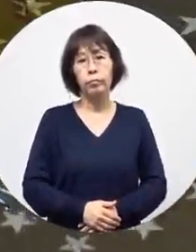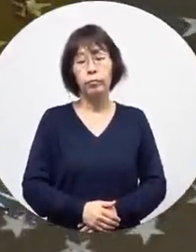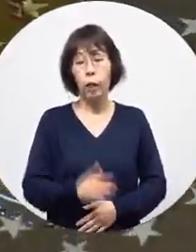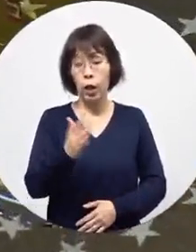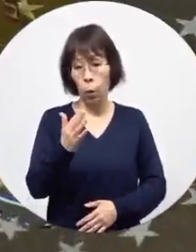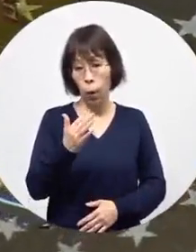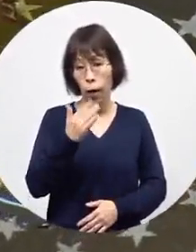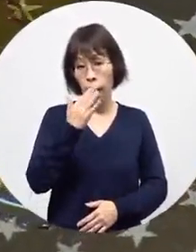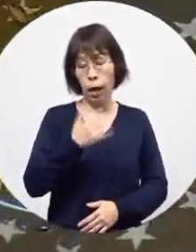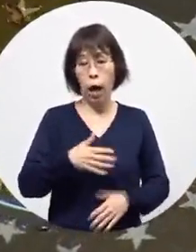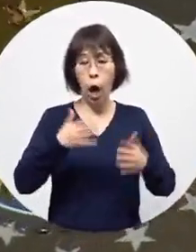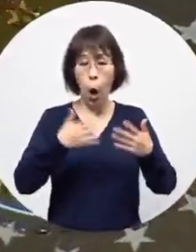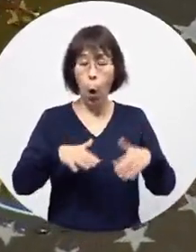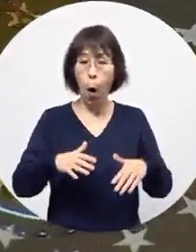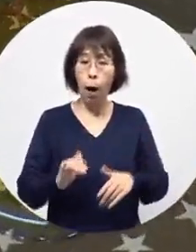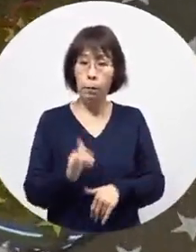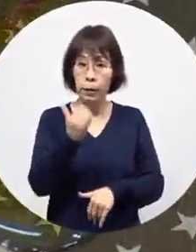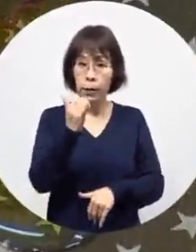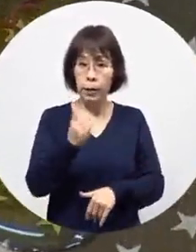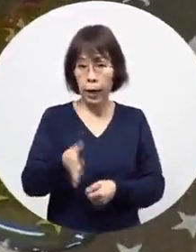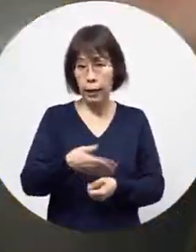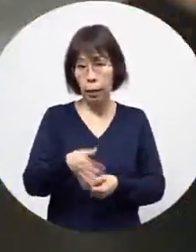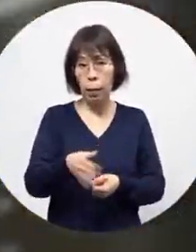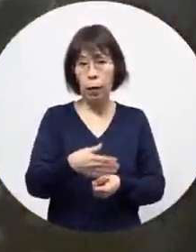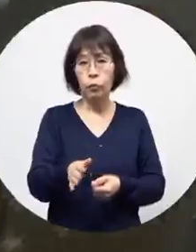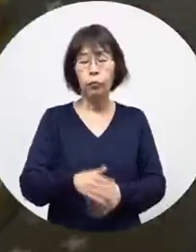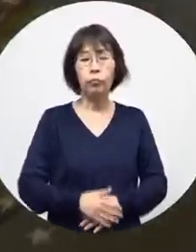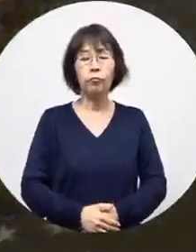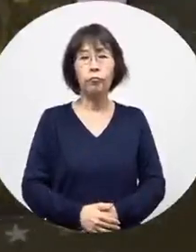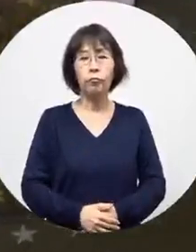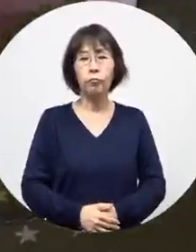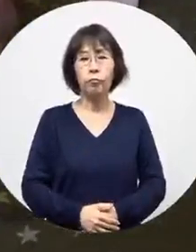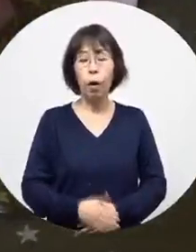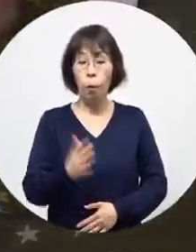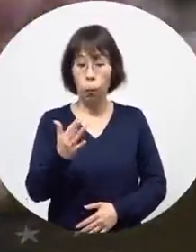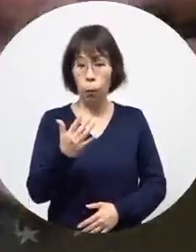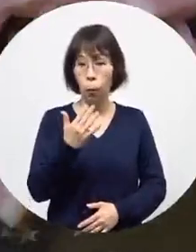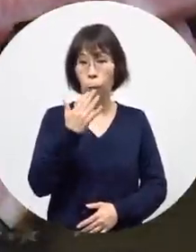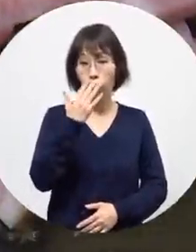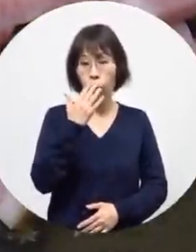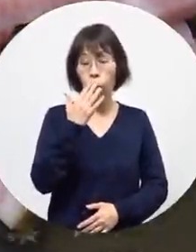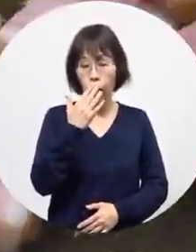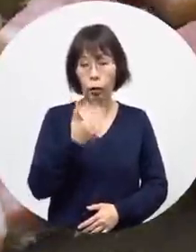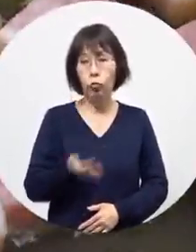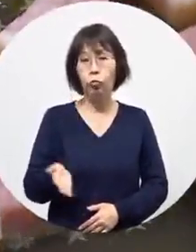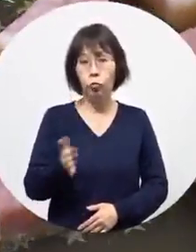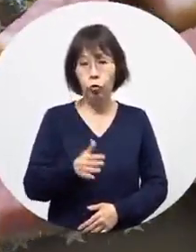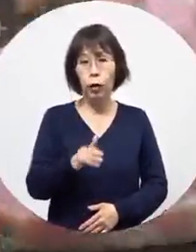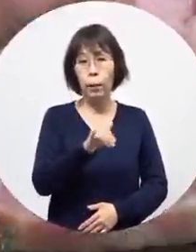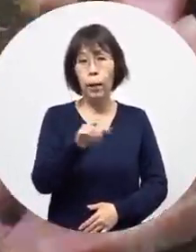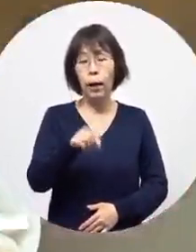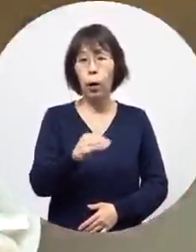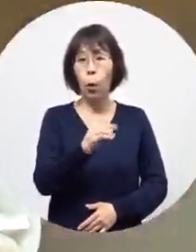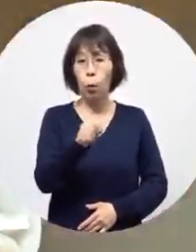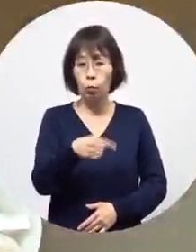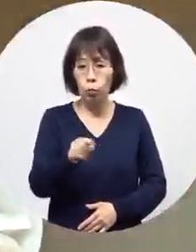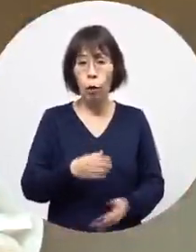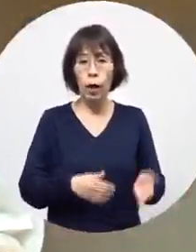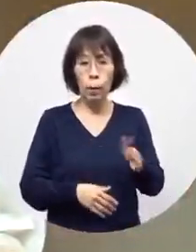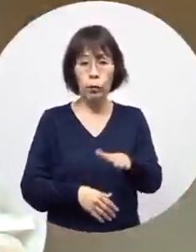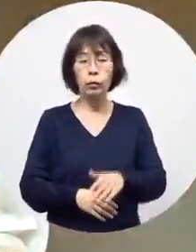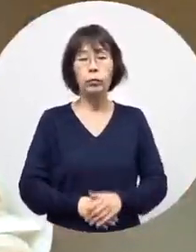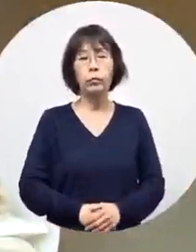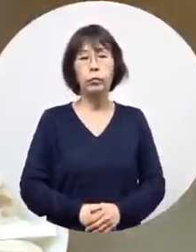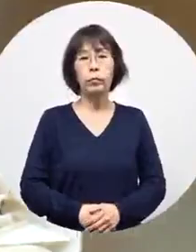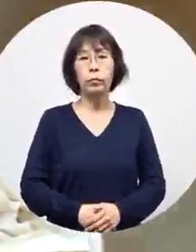で弱火でじっくりやっていきます。 ニンニクの香りが出たらベーコンを加えます。 し